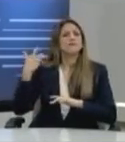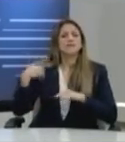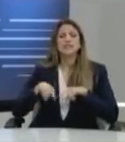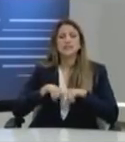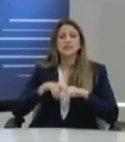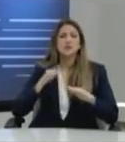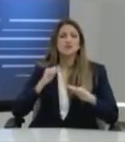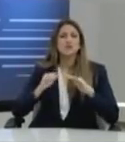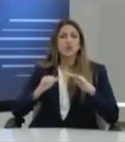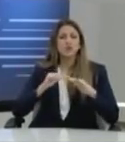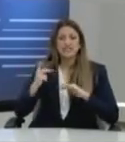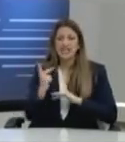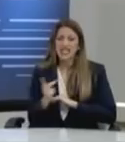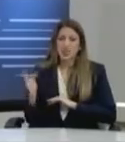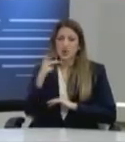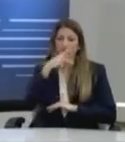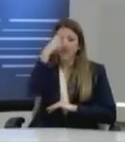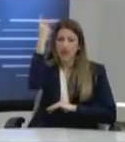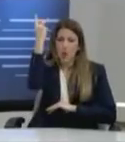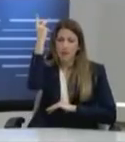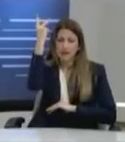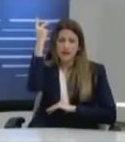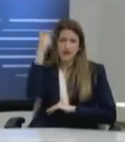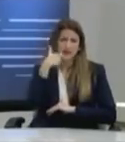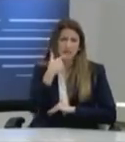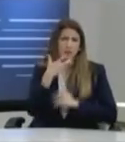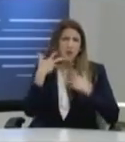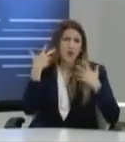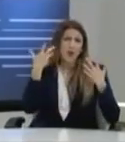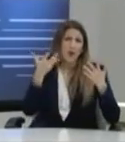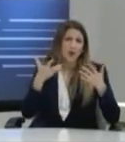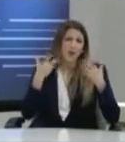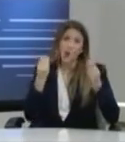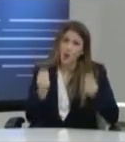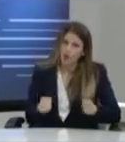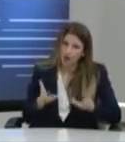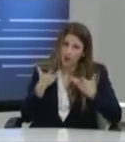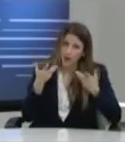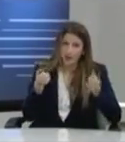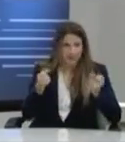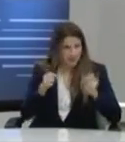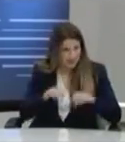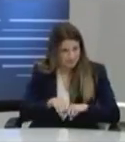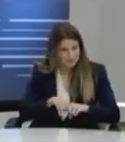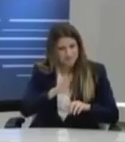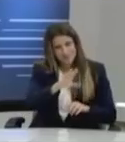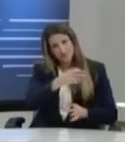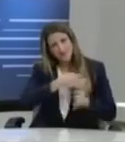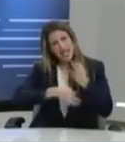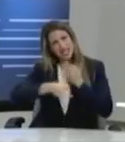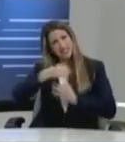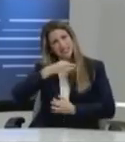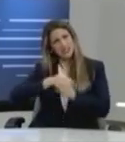περί προστασίας κοινωνικών δικαιωμάτων, πλειοψηφιών και όλα αυτά τα ωραία τα οποία μας είπατε. Για εξηγήστε μου, τι